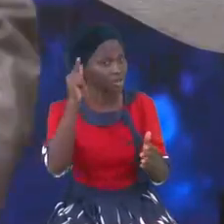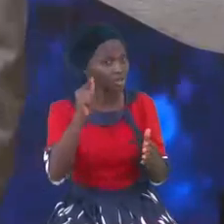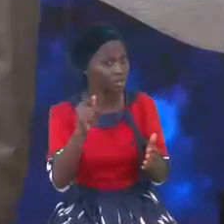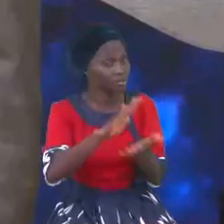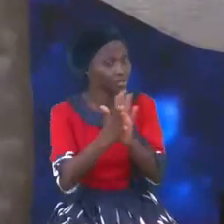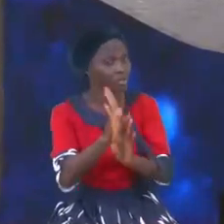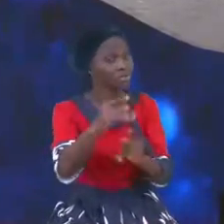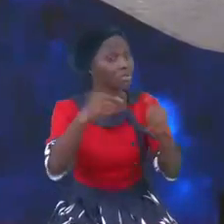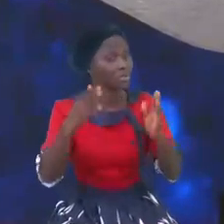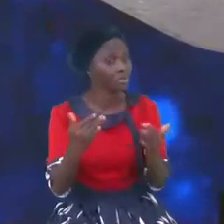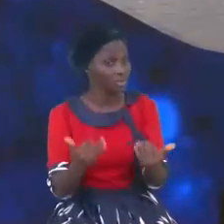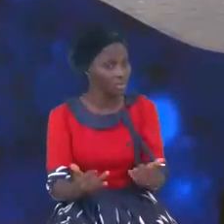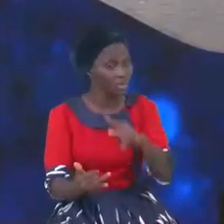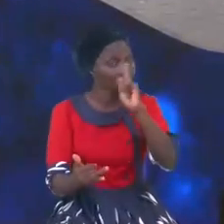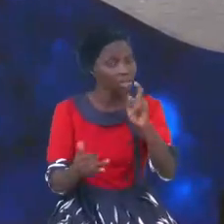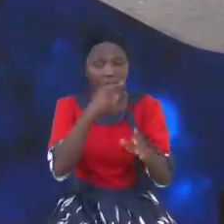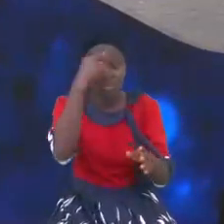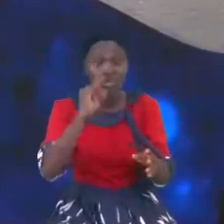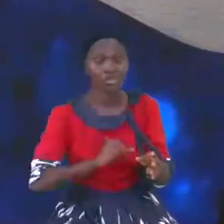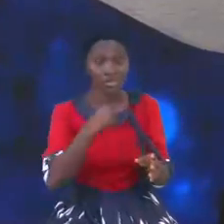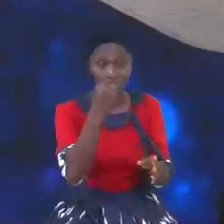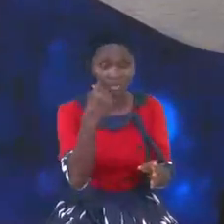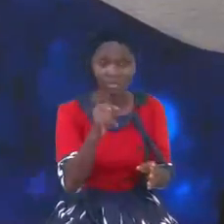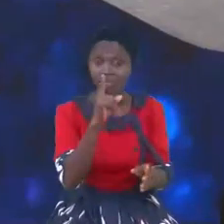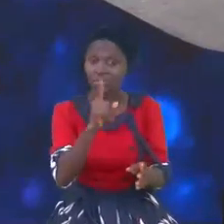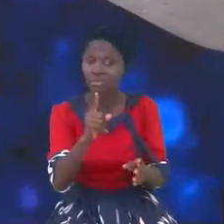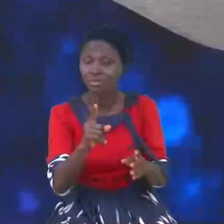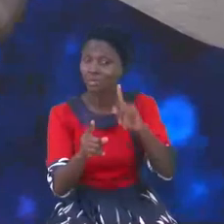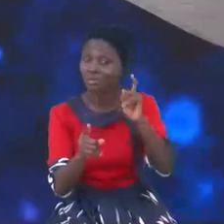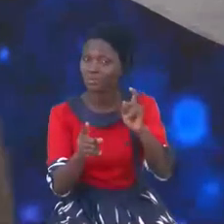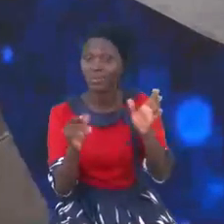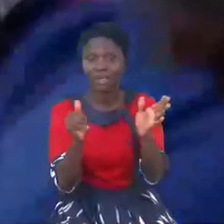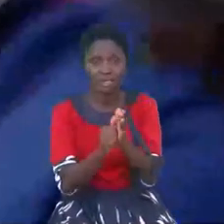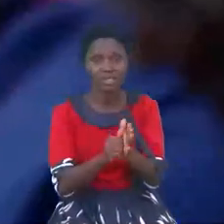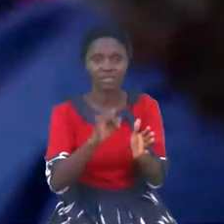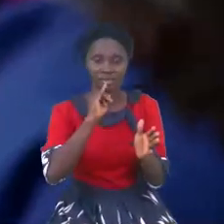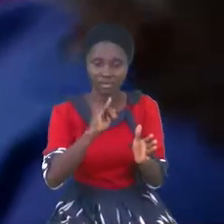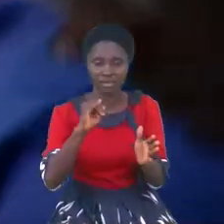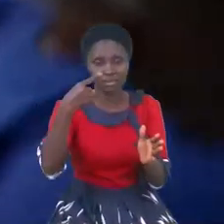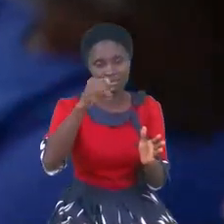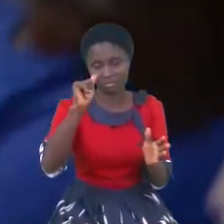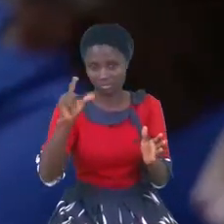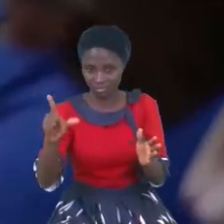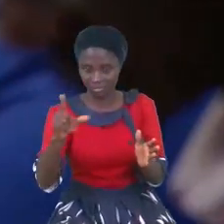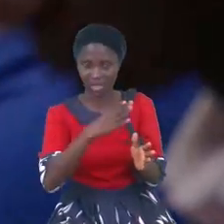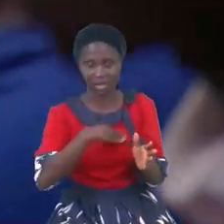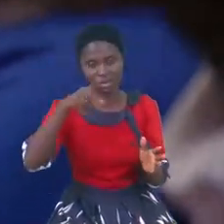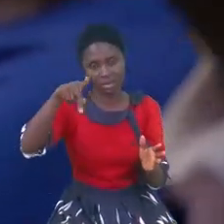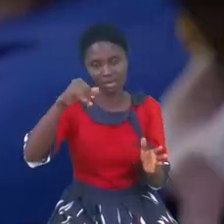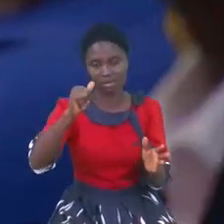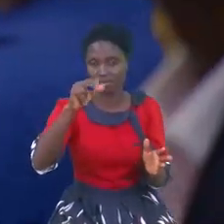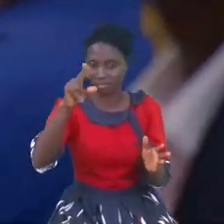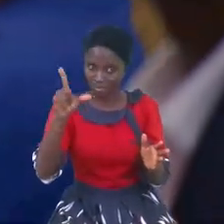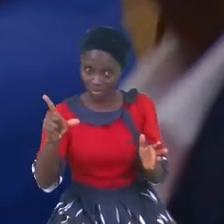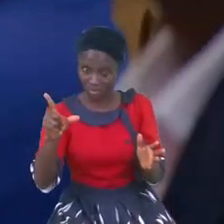vous disant la vérité? Alors, ça c'est aux Galates. Maintenant, revenons à